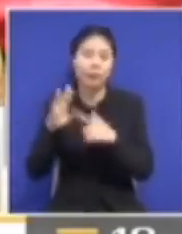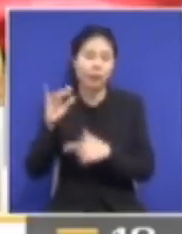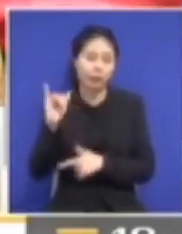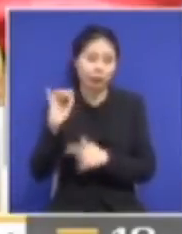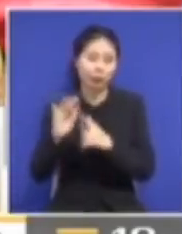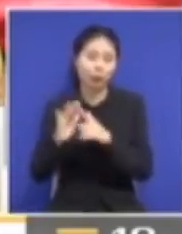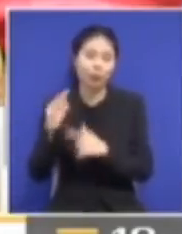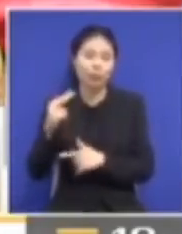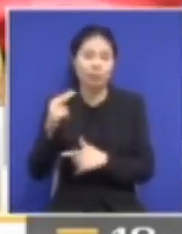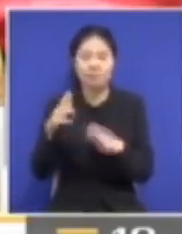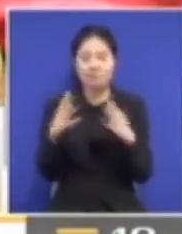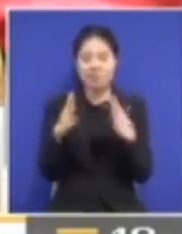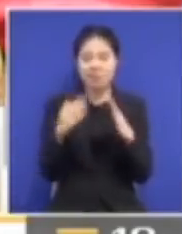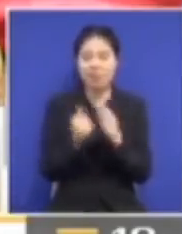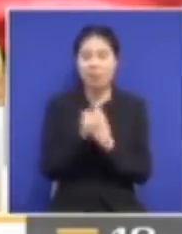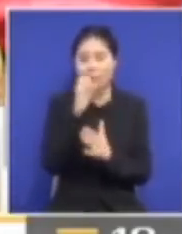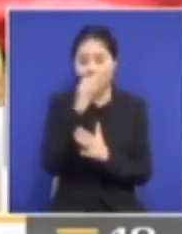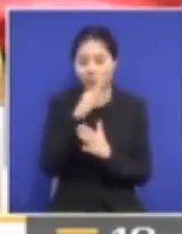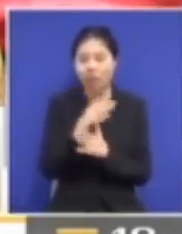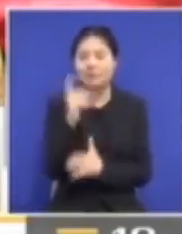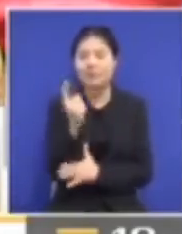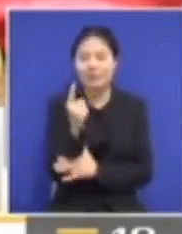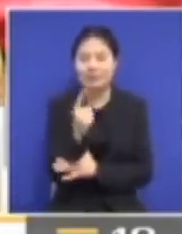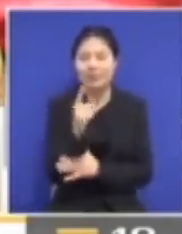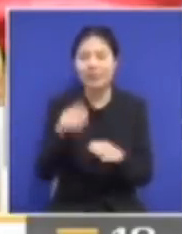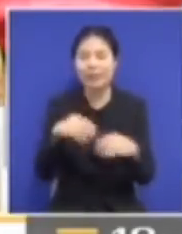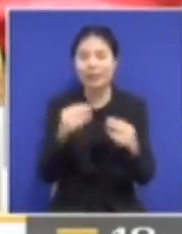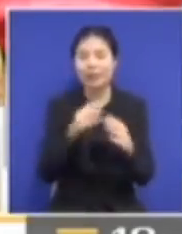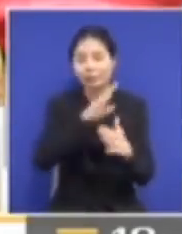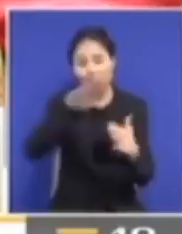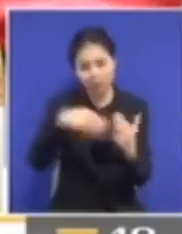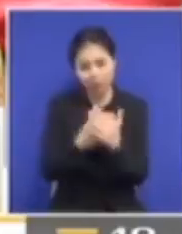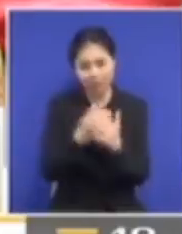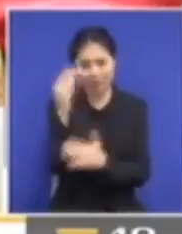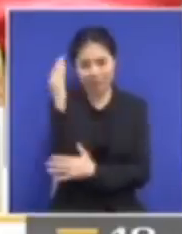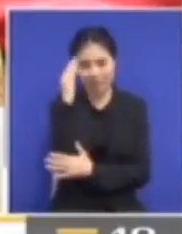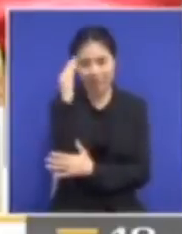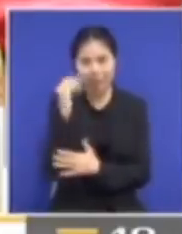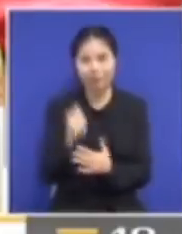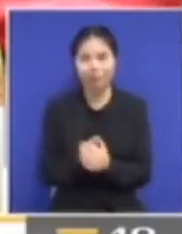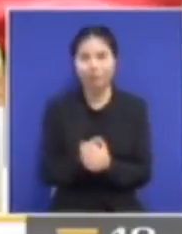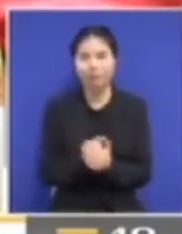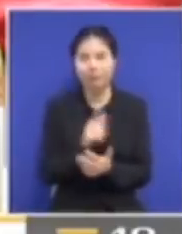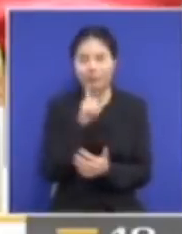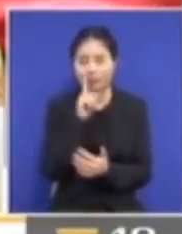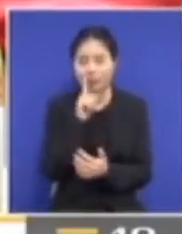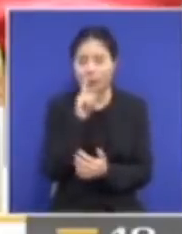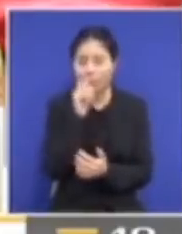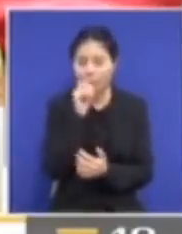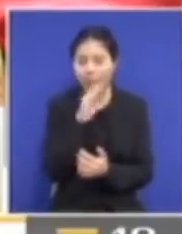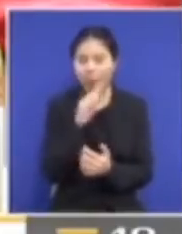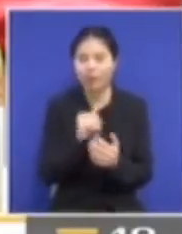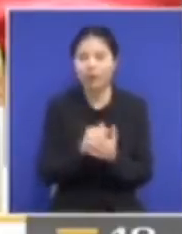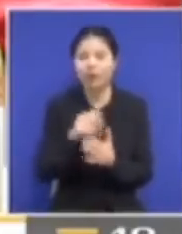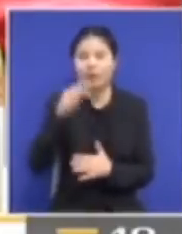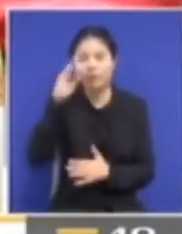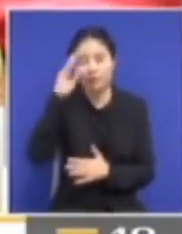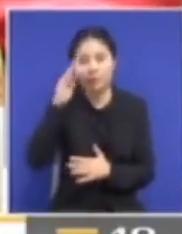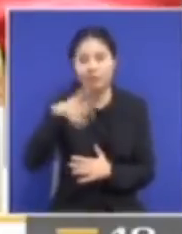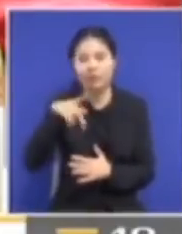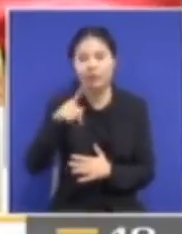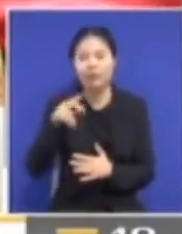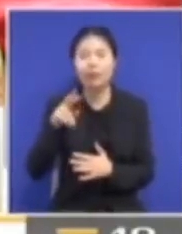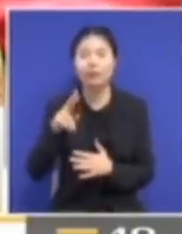ได้รับทราบประชาชนก็ถามผมว่าท่านเสรีท่านพูดแล้วไม่ถูกเรียกไปปรับทัศนคติบ้